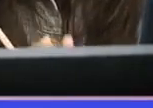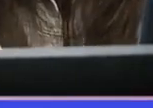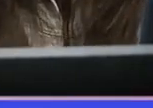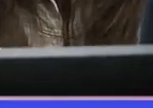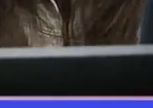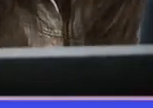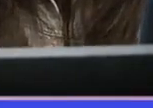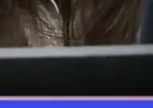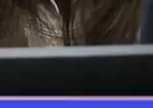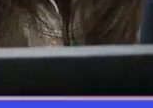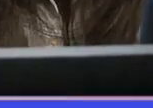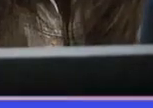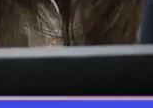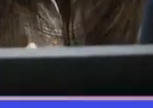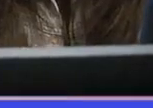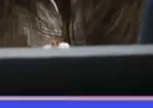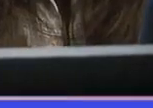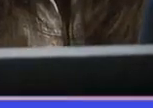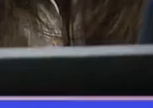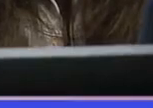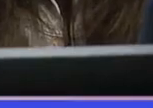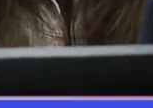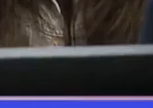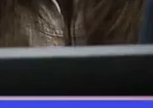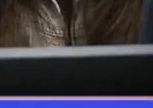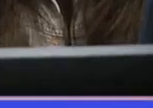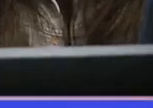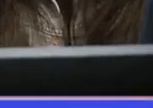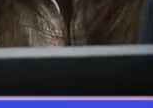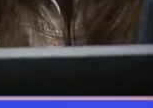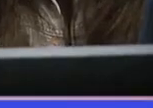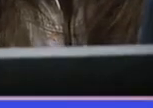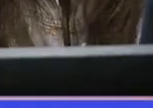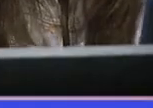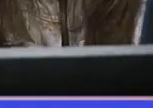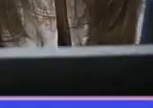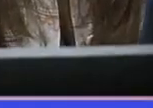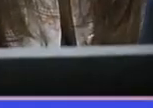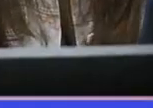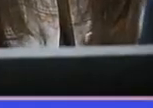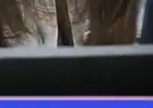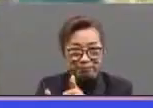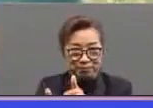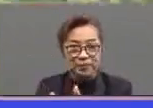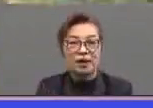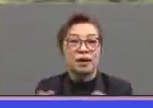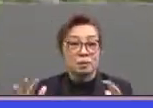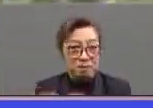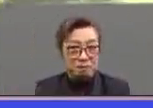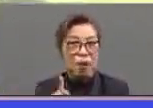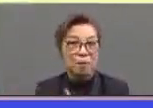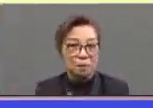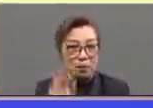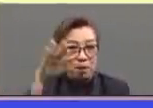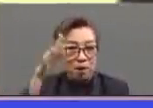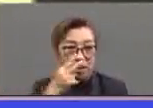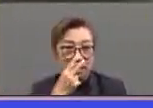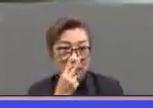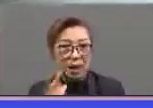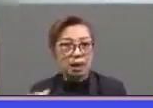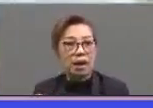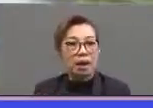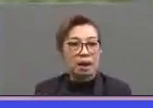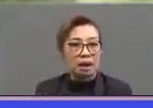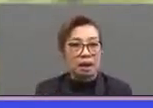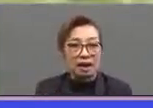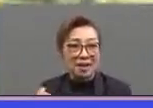นำคณะรัฐมนตรีเข้าเฝ้าทูลละอองถวายสัตย์ปฏิญาณก่อนเข้ารับตำแหน่งหน้าที่แล้วนะคะสัปดาห์ที่ผ่านมาก็คือรัฐมนตรี